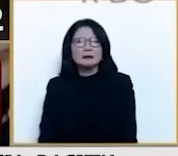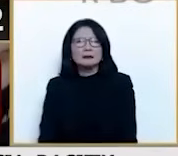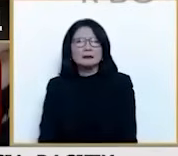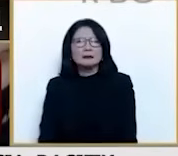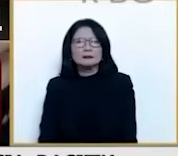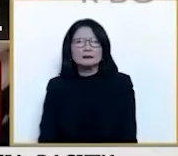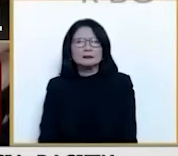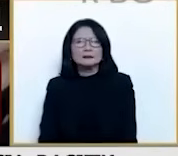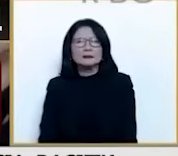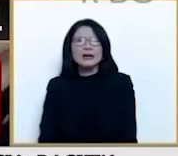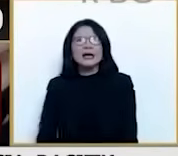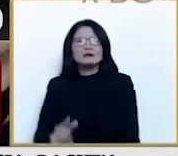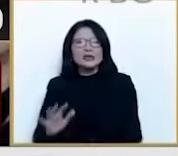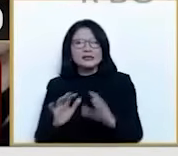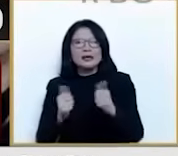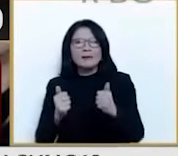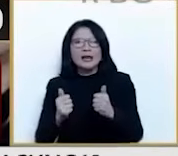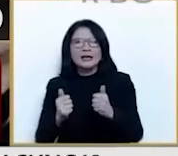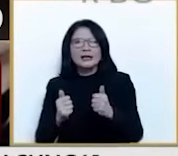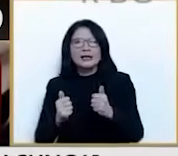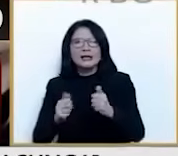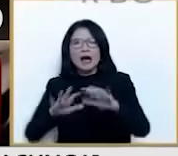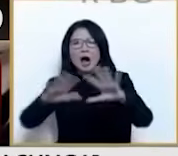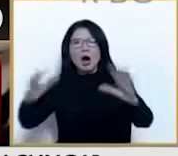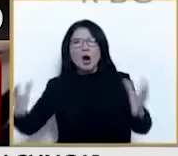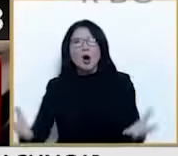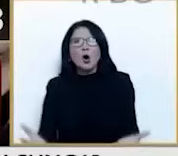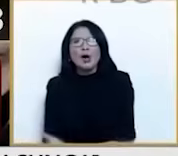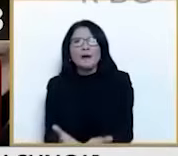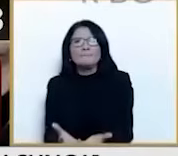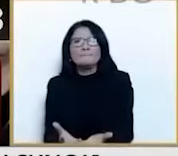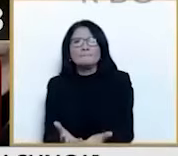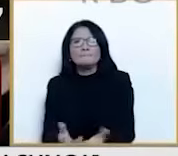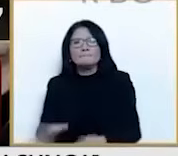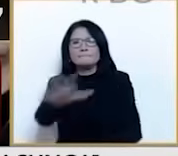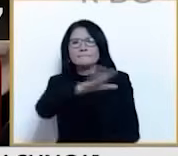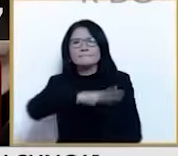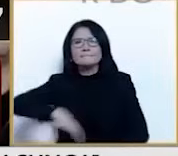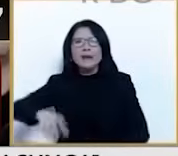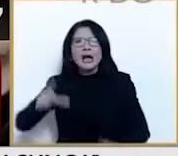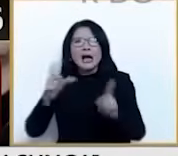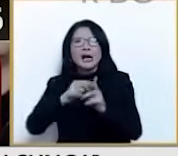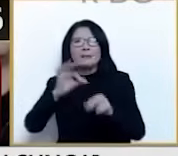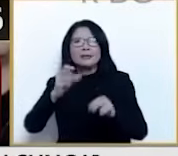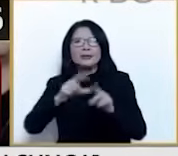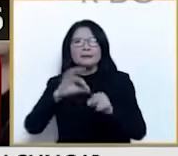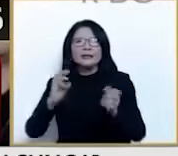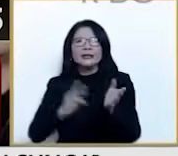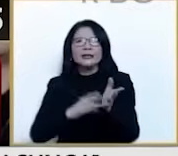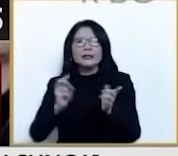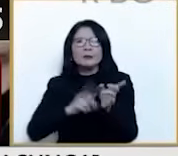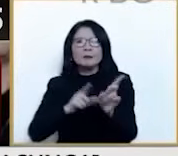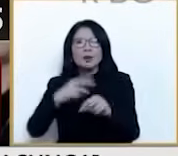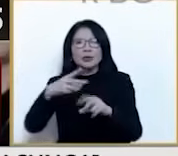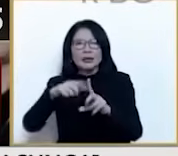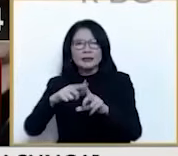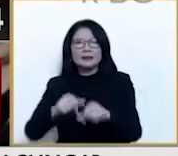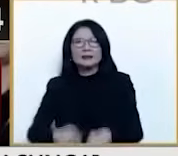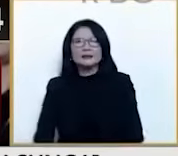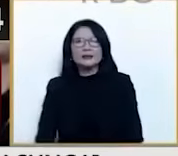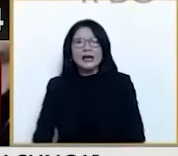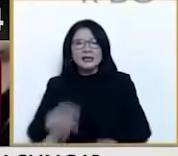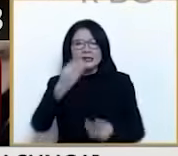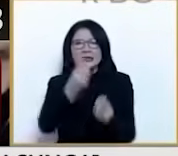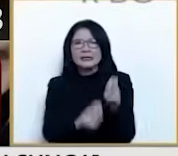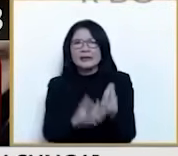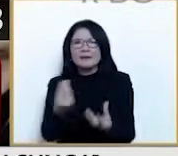sudah persiapkan juga kolam pipi monyet, baik itu di erpetra atau di taman-taman kota